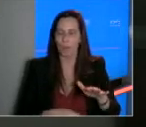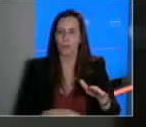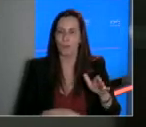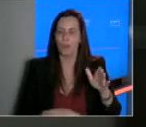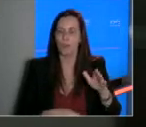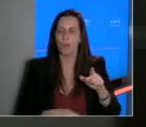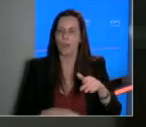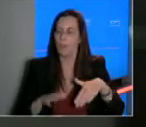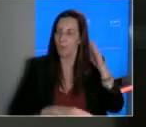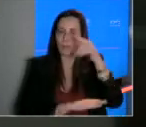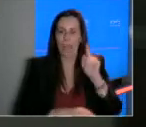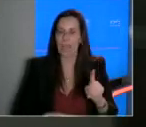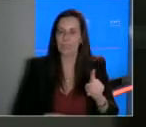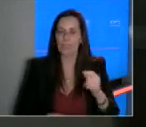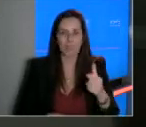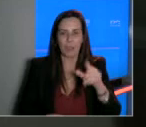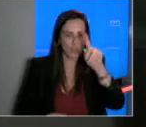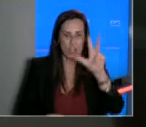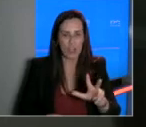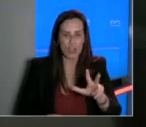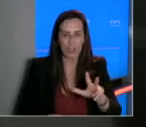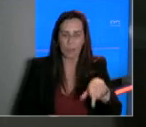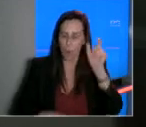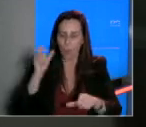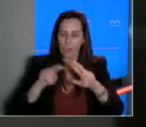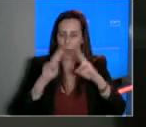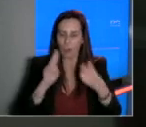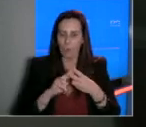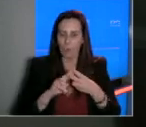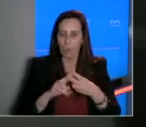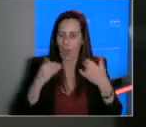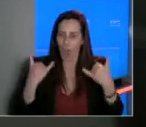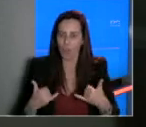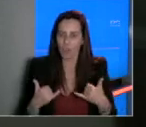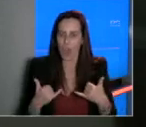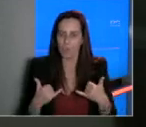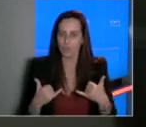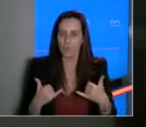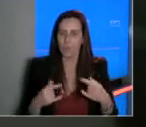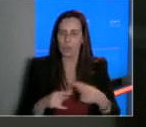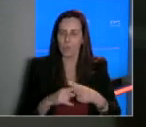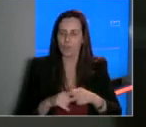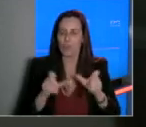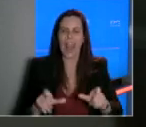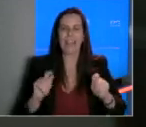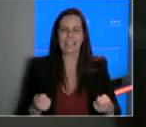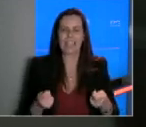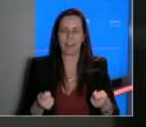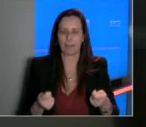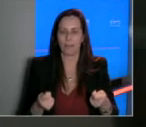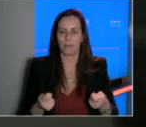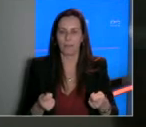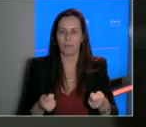מסוימות בעולם, ברוב המדינות, אז כמעט שליש מאוכלוסיית העולם ניתנת כרגע לסוג של הסגר או להגבלות